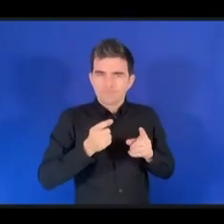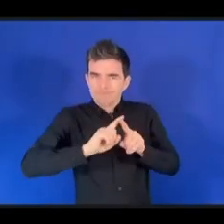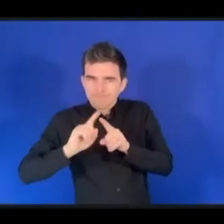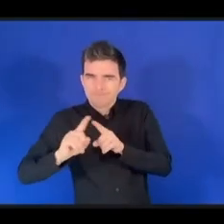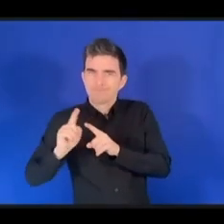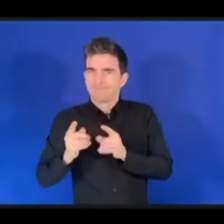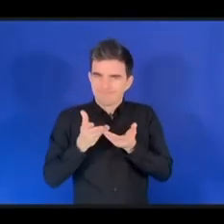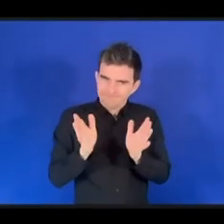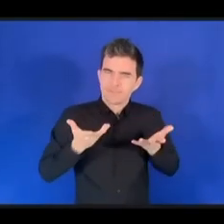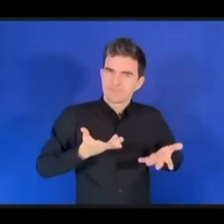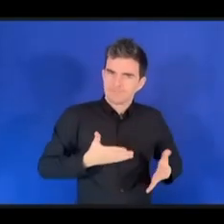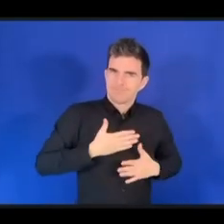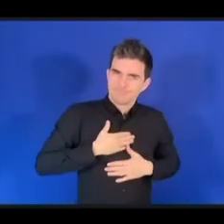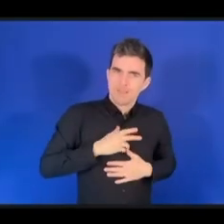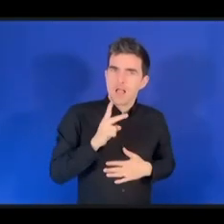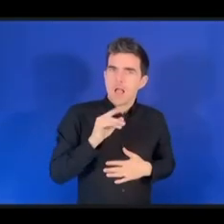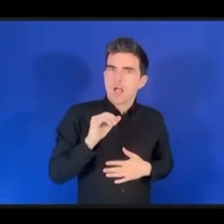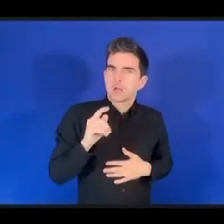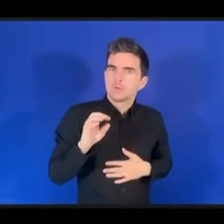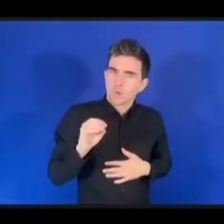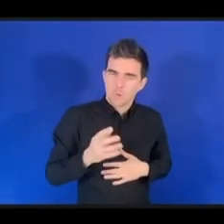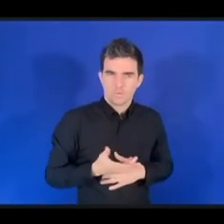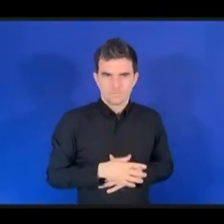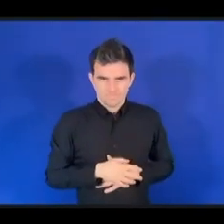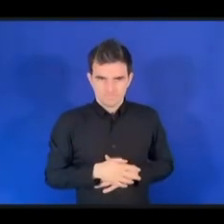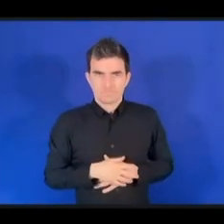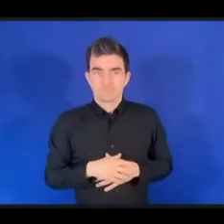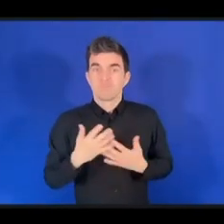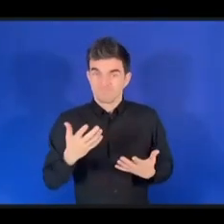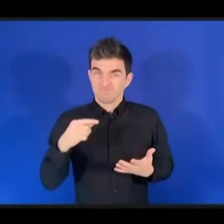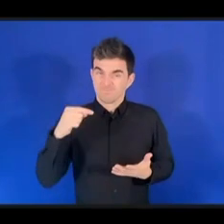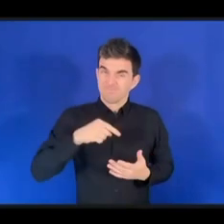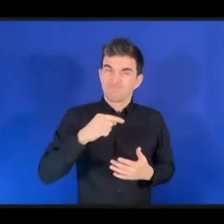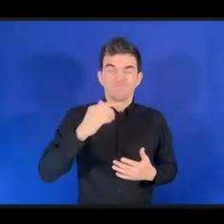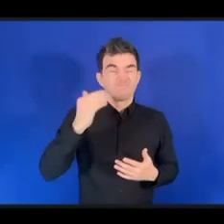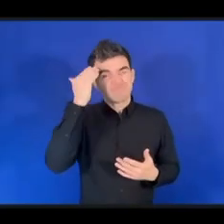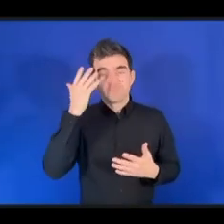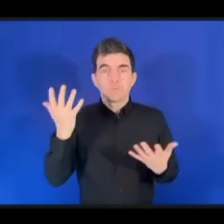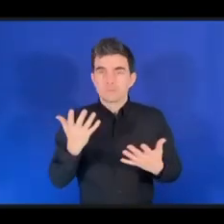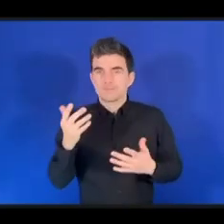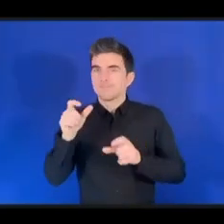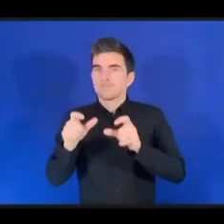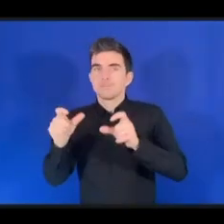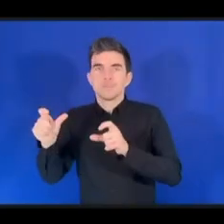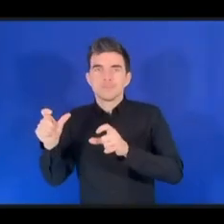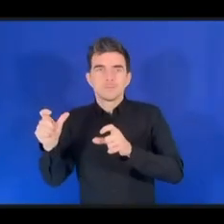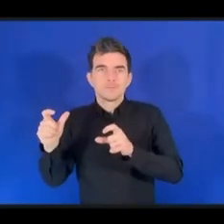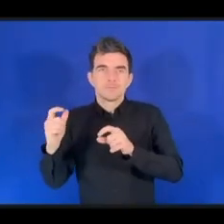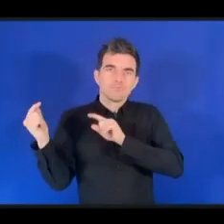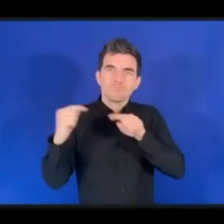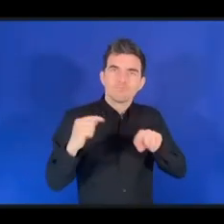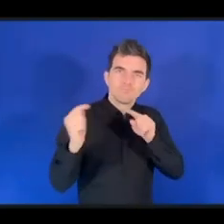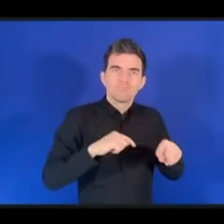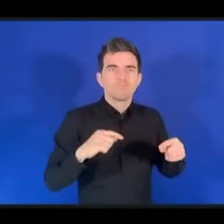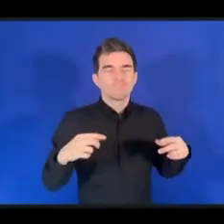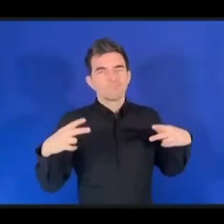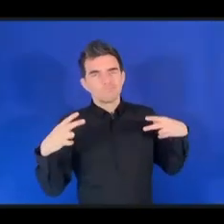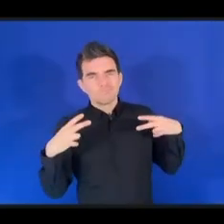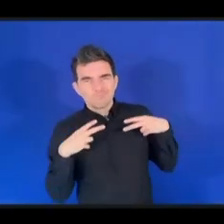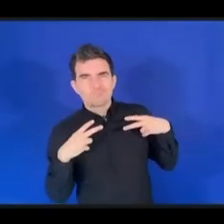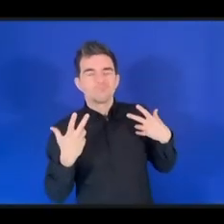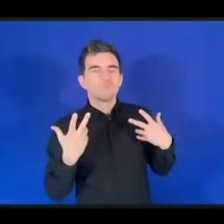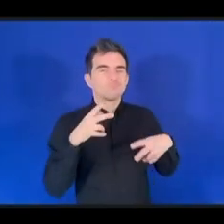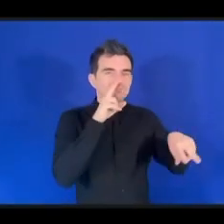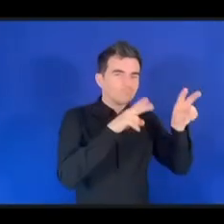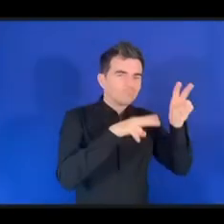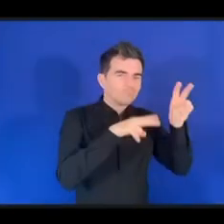力。京都也是一个旅游热点，而京都的魅力